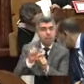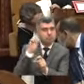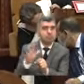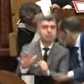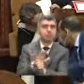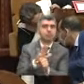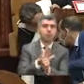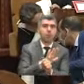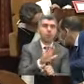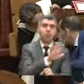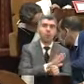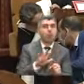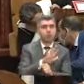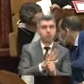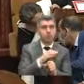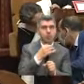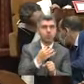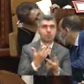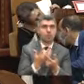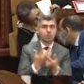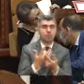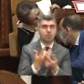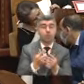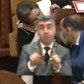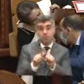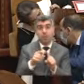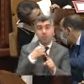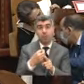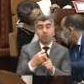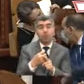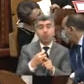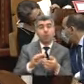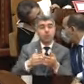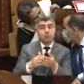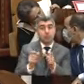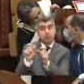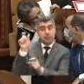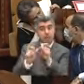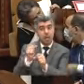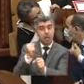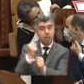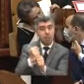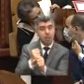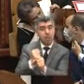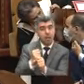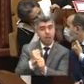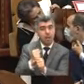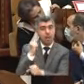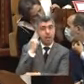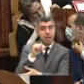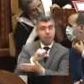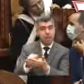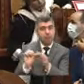المواطن البسيط ديال ديك الفئات الهشه. انتم عارفين ان القطاع الغير مهيكل مكتسح بلادنا